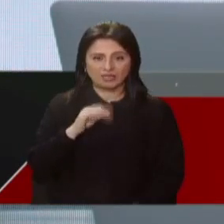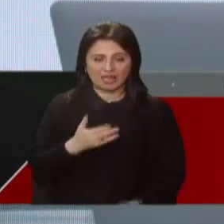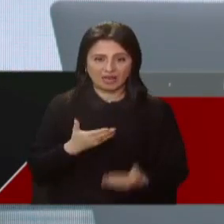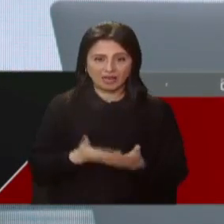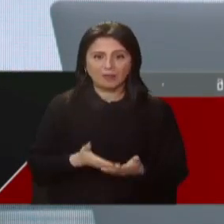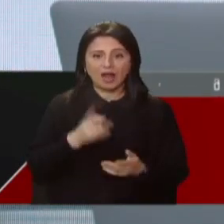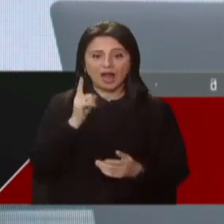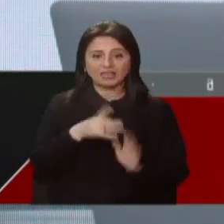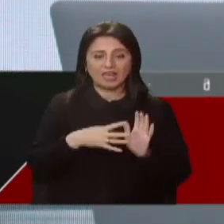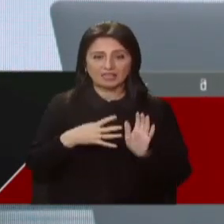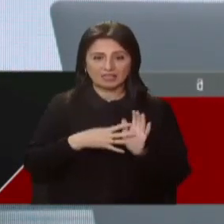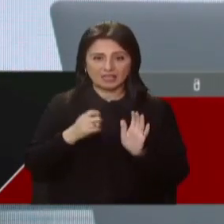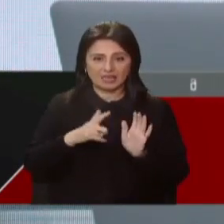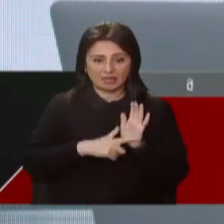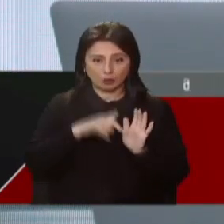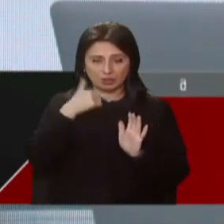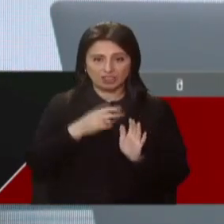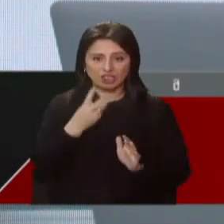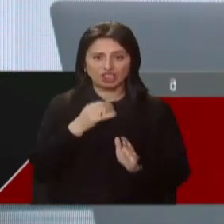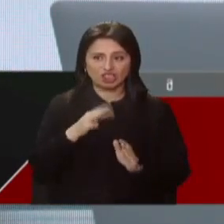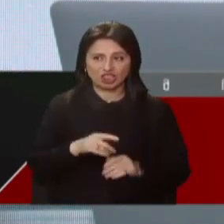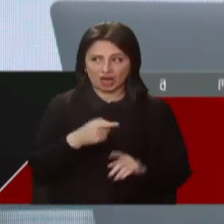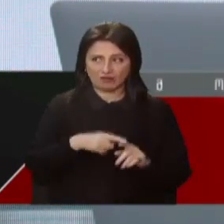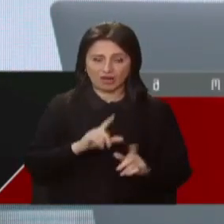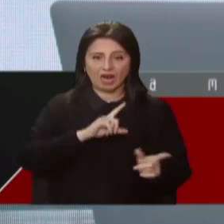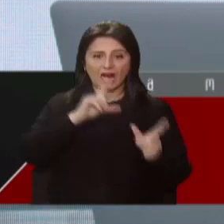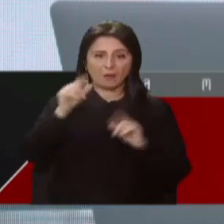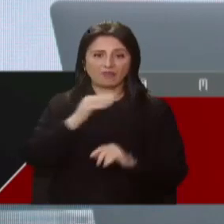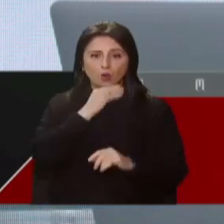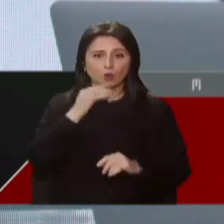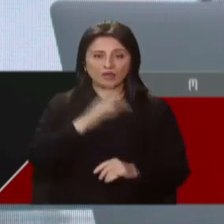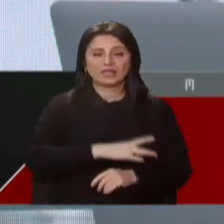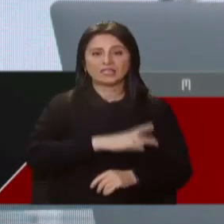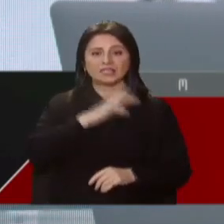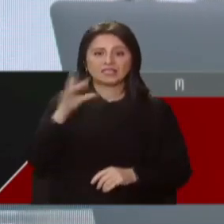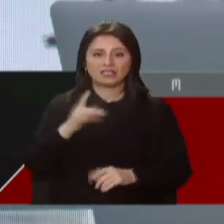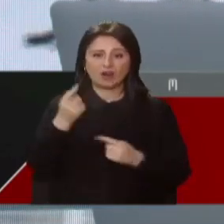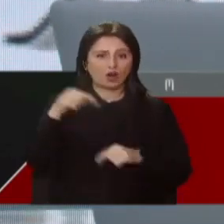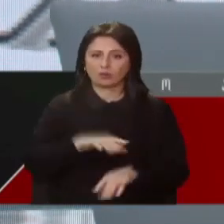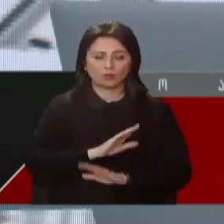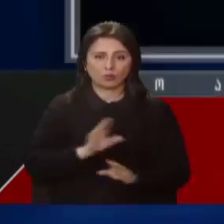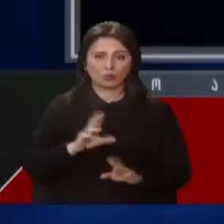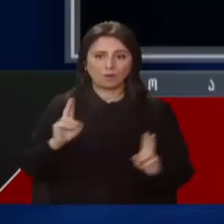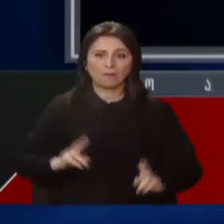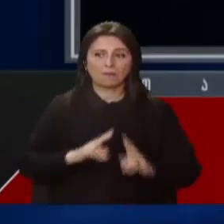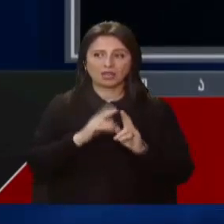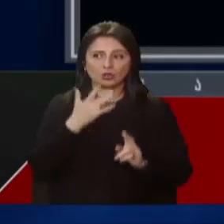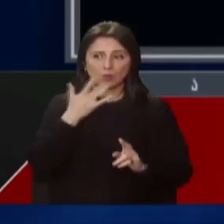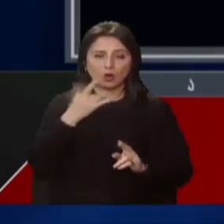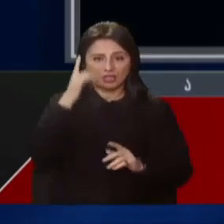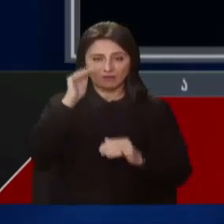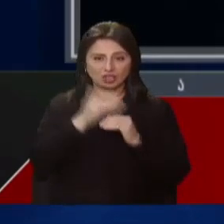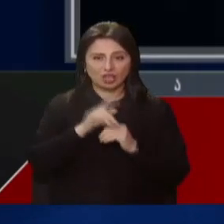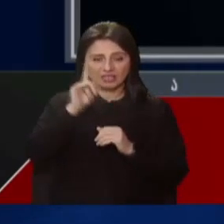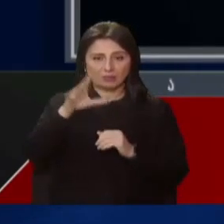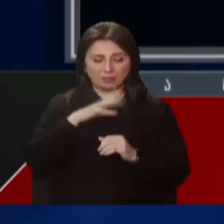ნაპირებზე. 1970 წელს ნუგზარ შარია კუბაში გაემგზავრა და საბჭოთა კავშირში აღარ დაბრუნდა, შემდეგ პარიზში პოლიტიკური თავშესაფარი ითხოვა